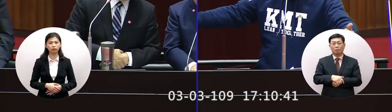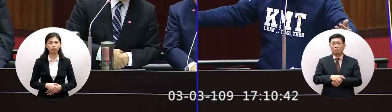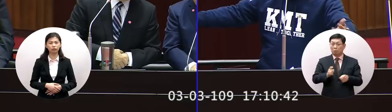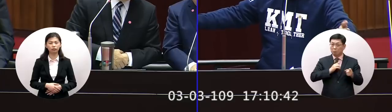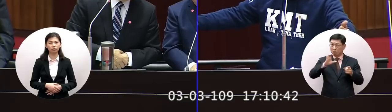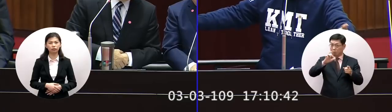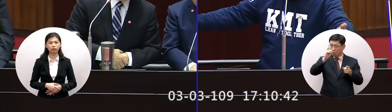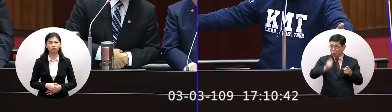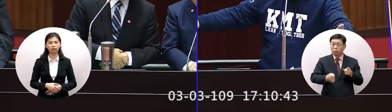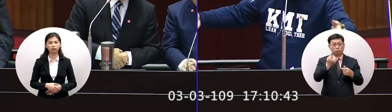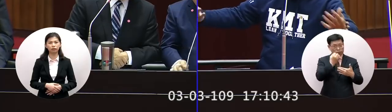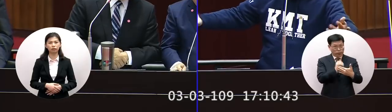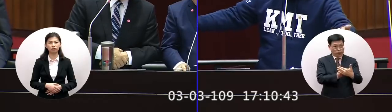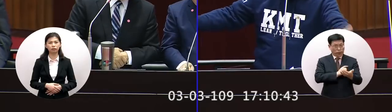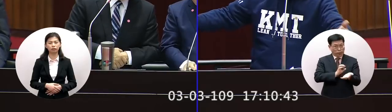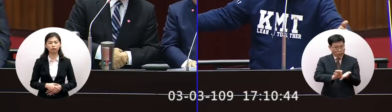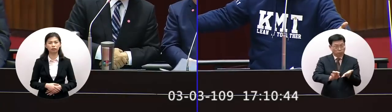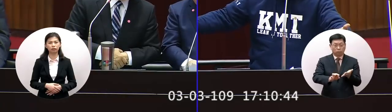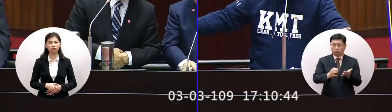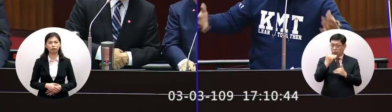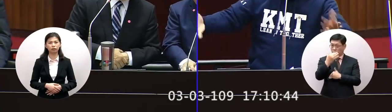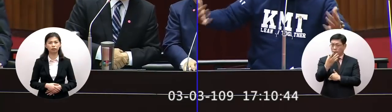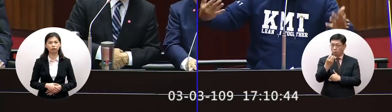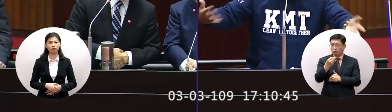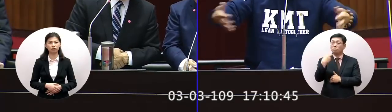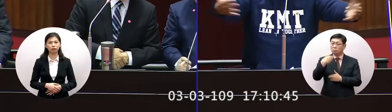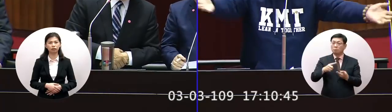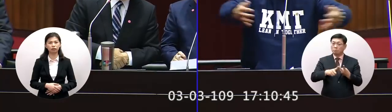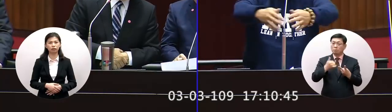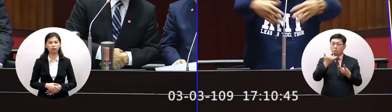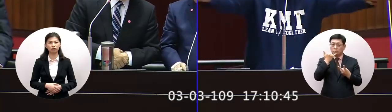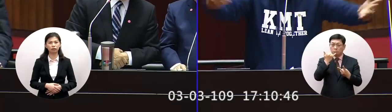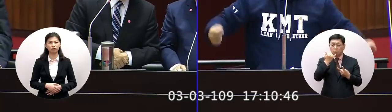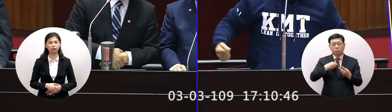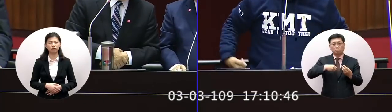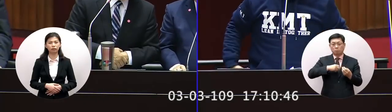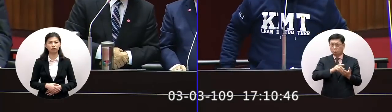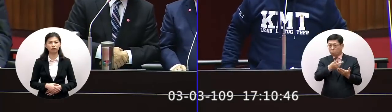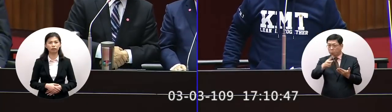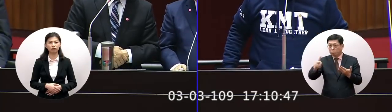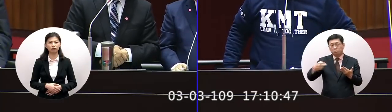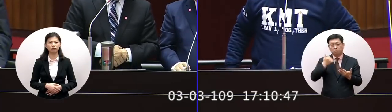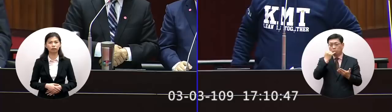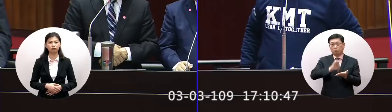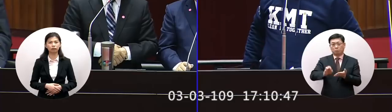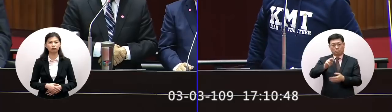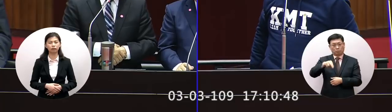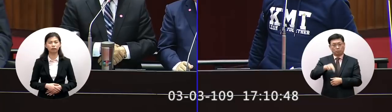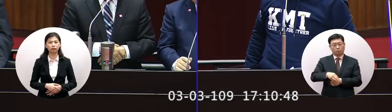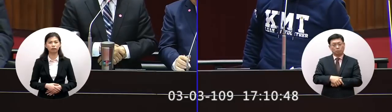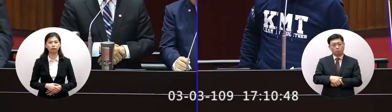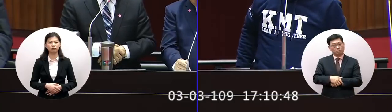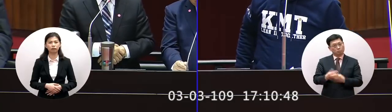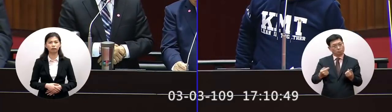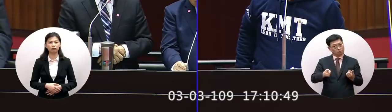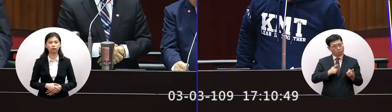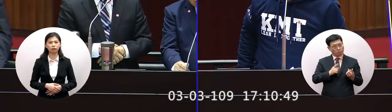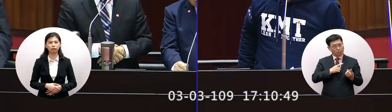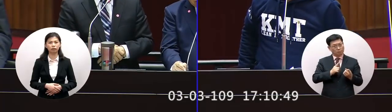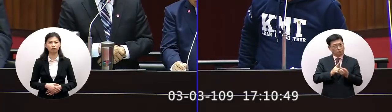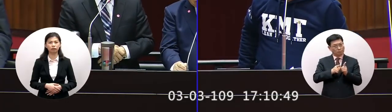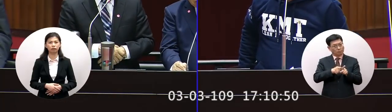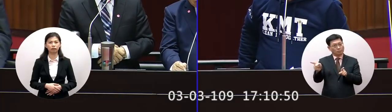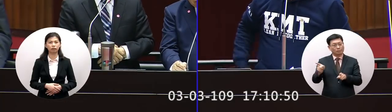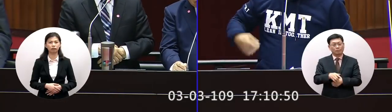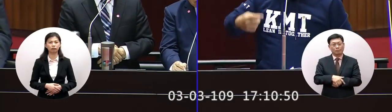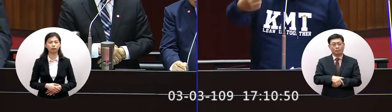你90亿你可以留用，没有限制，还可以机关别、正式别都可以通用。 小李破去了